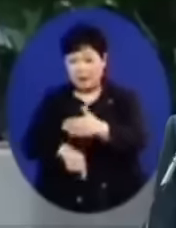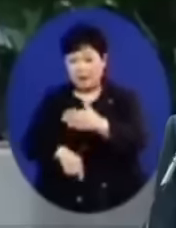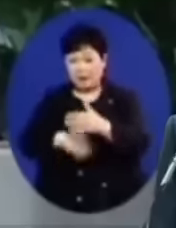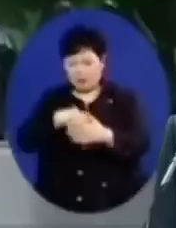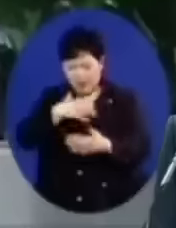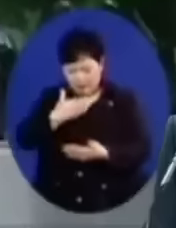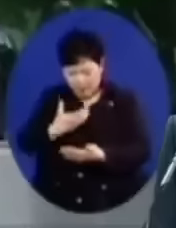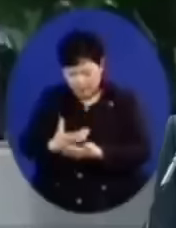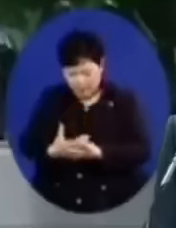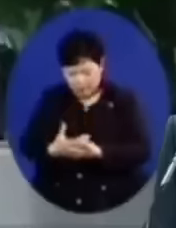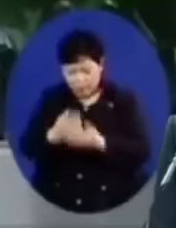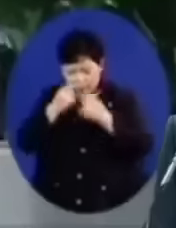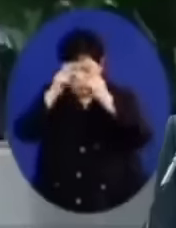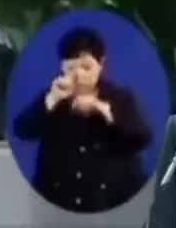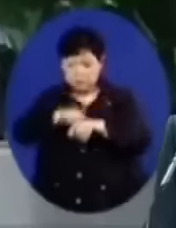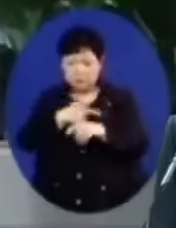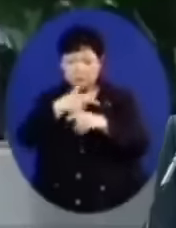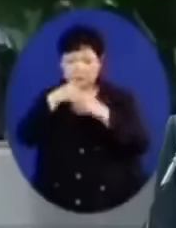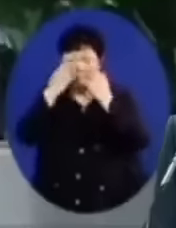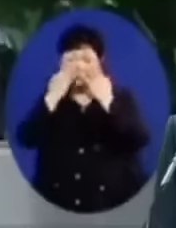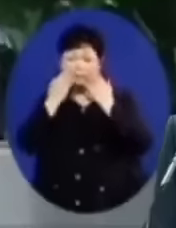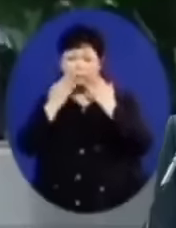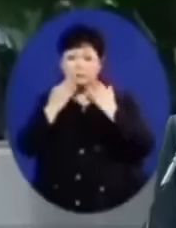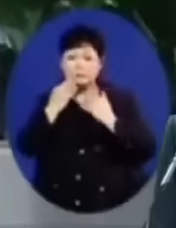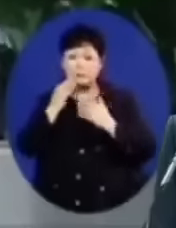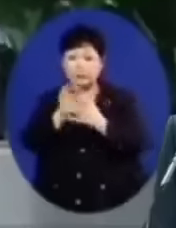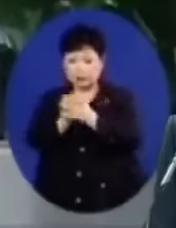감동이 오고 눈물이 나고 은혜가 되는 것입니다.